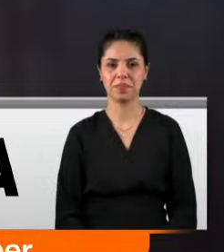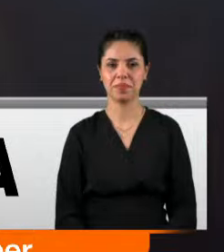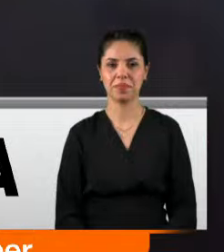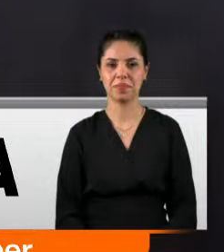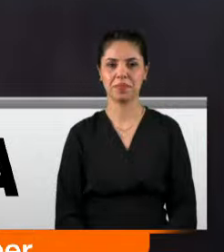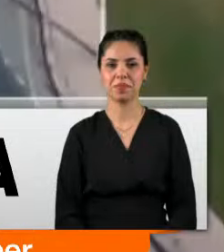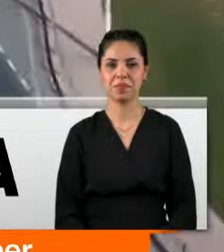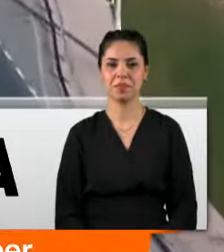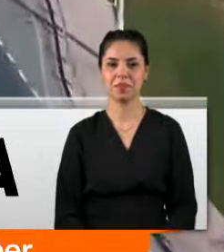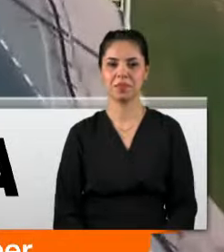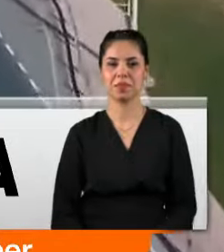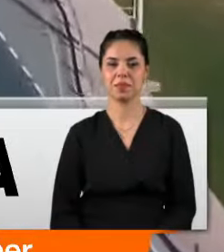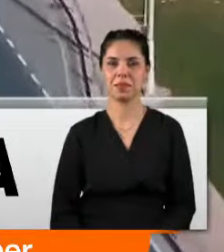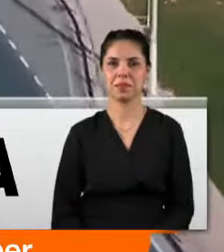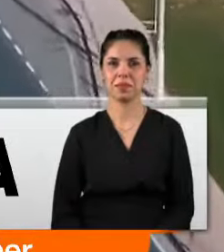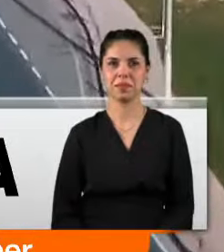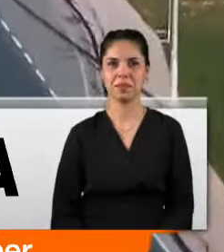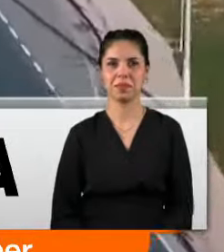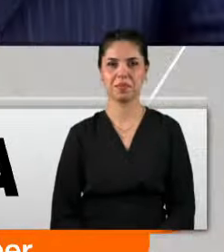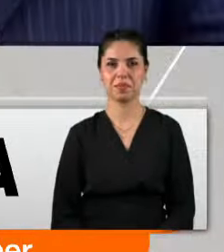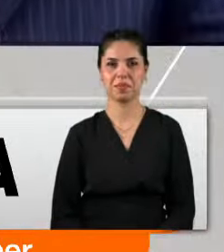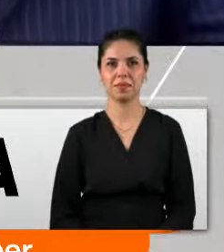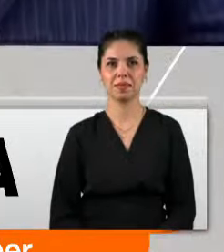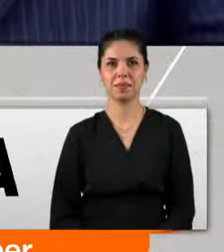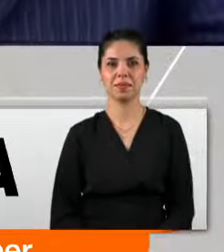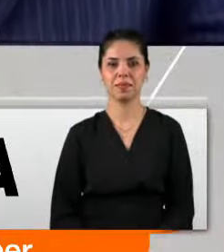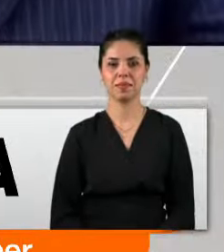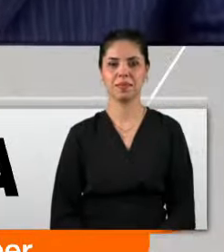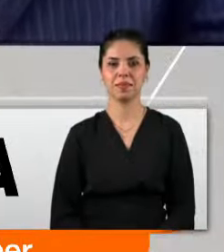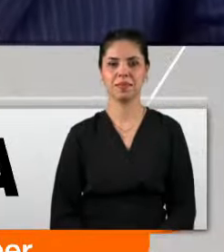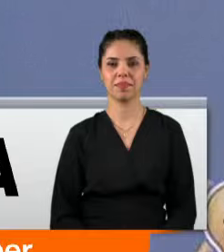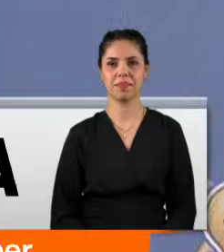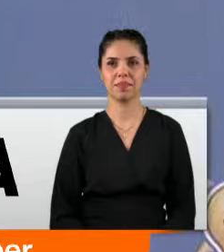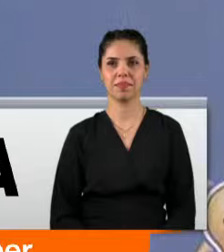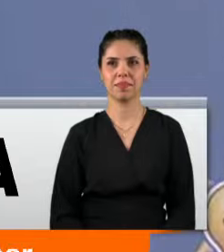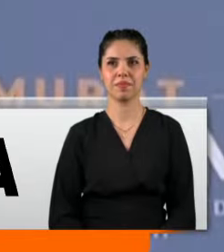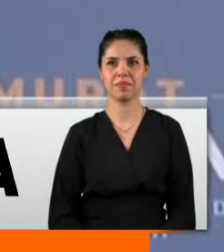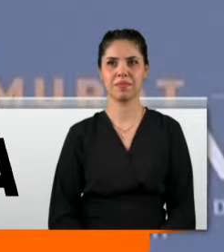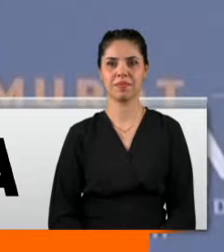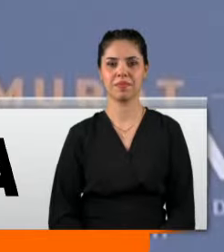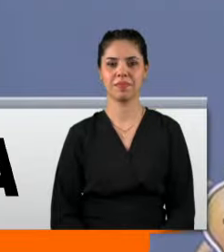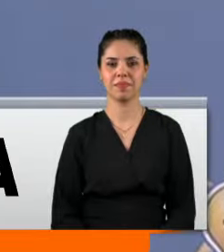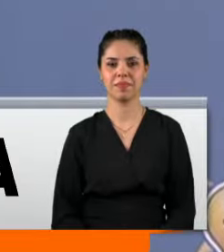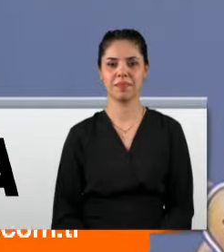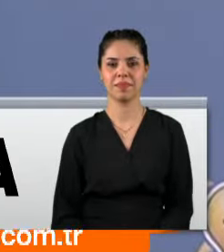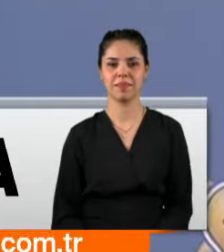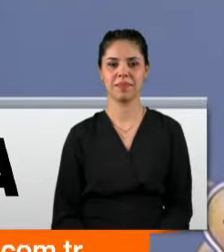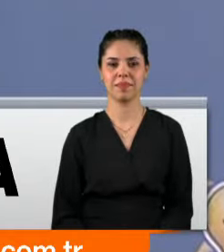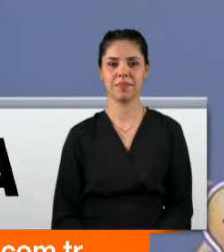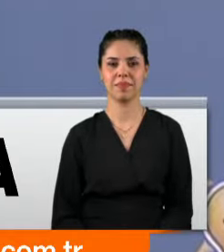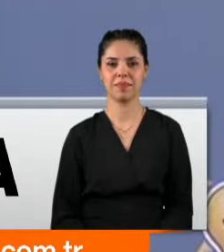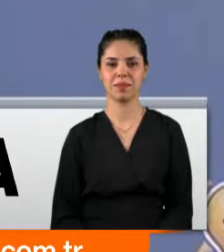Marmara'yı kim yaptı? Avrasya Tüneli'ni kim yaptı? Peki bu beyler ne yaptı? Bunun için ne diyoruz?